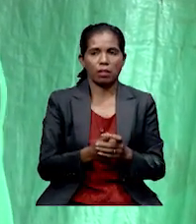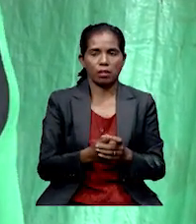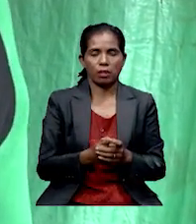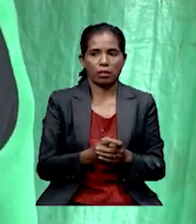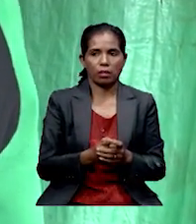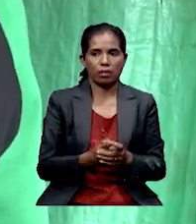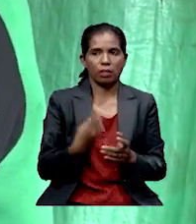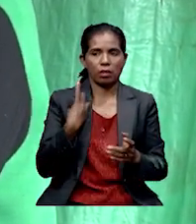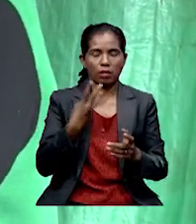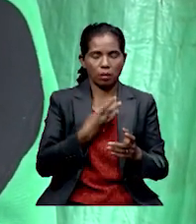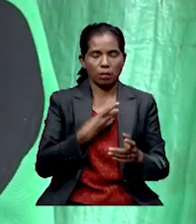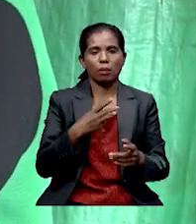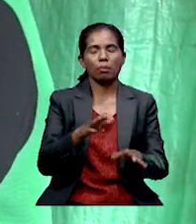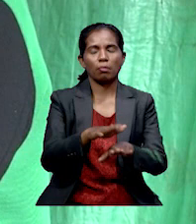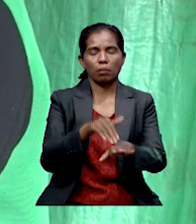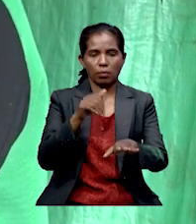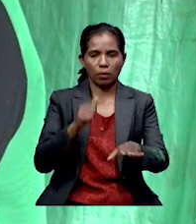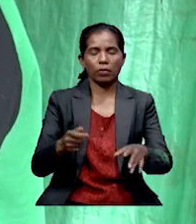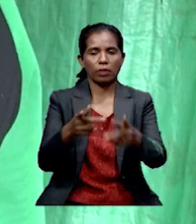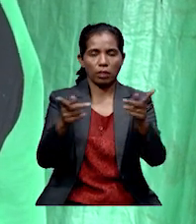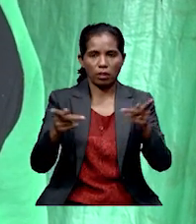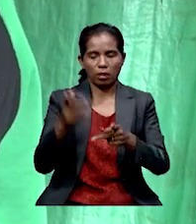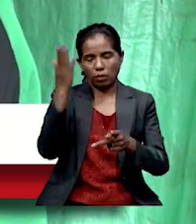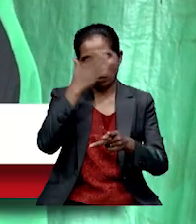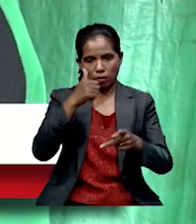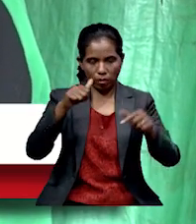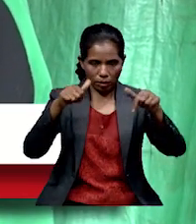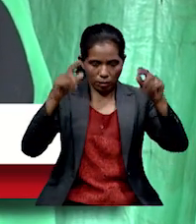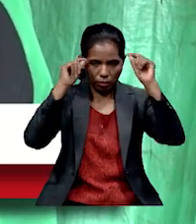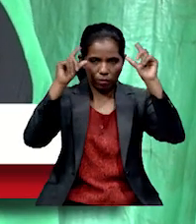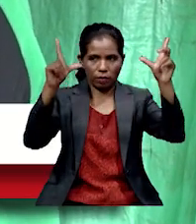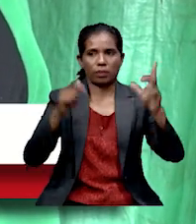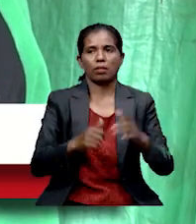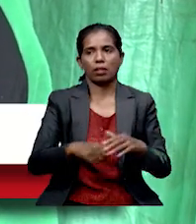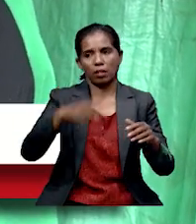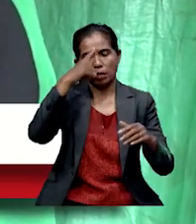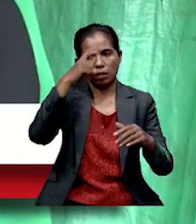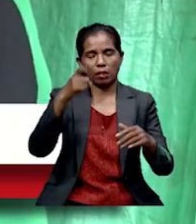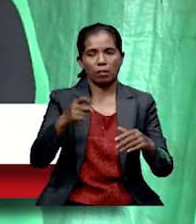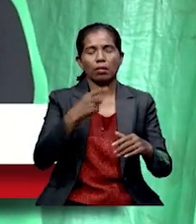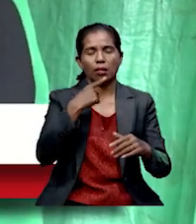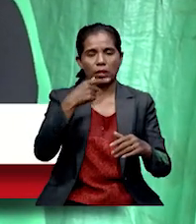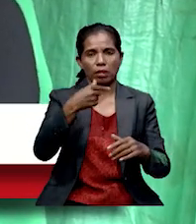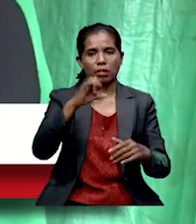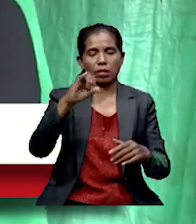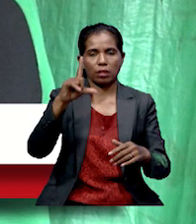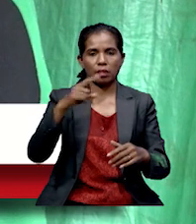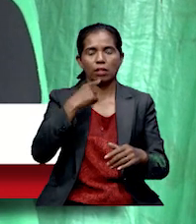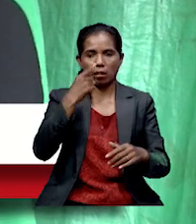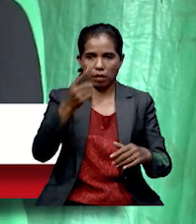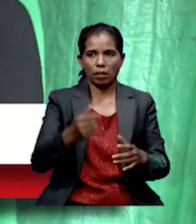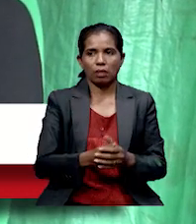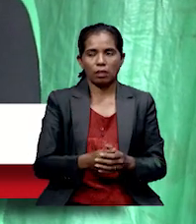ita bolo rai dan nebeng fura kliu ita timor tomak kare tamo ohi mauzil hatu tia